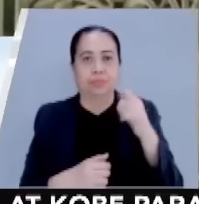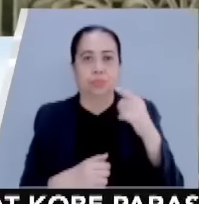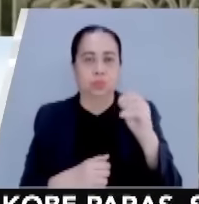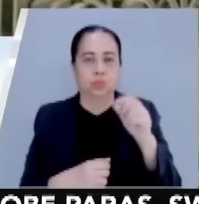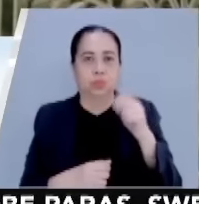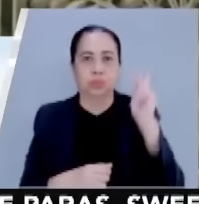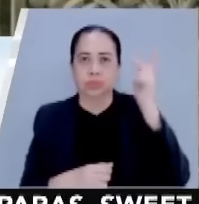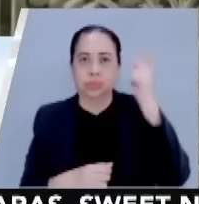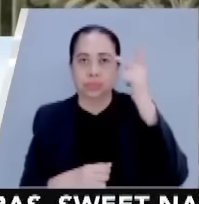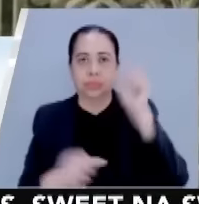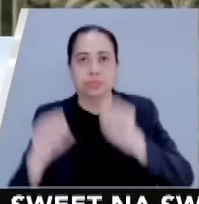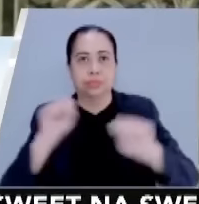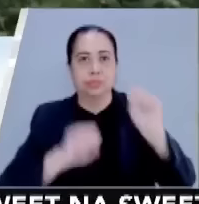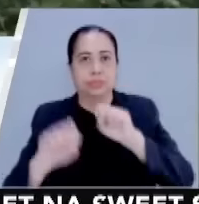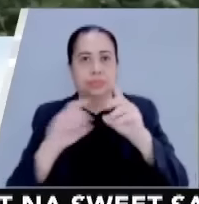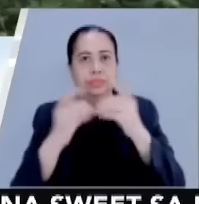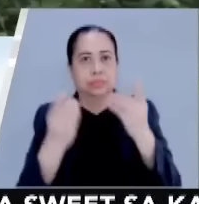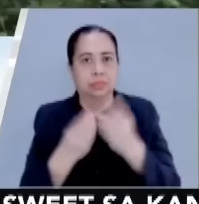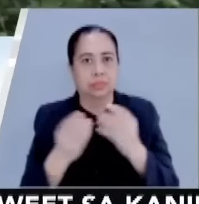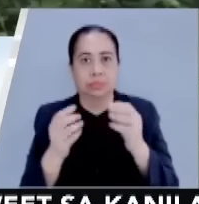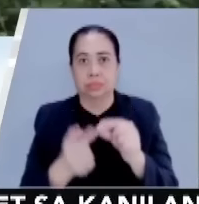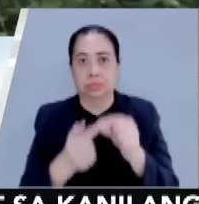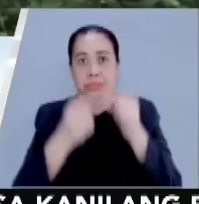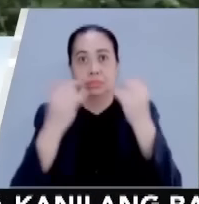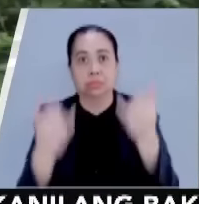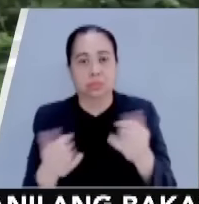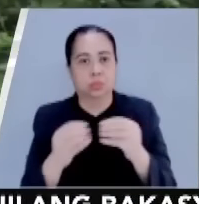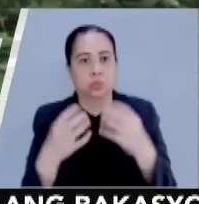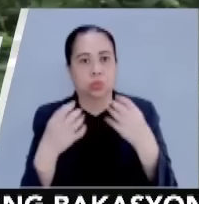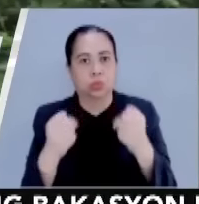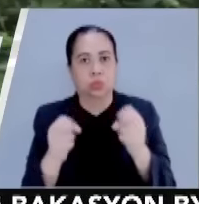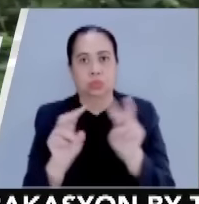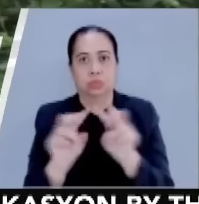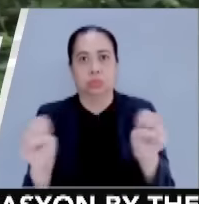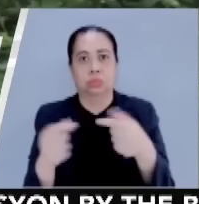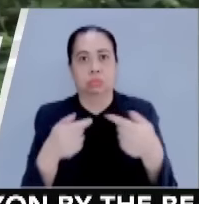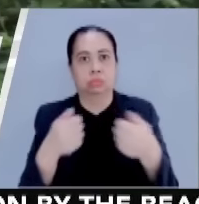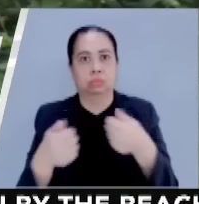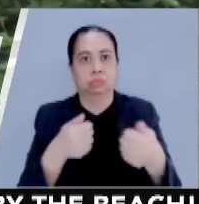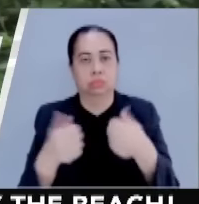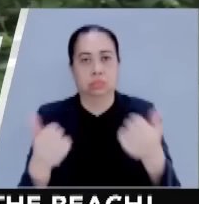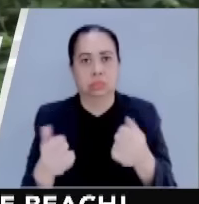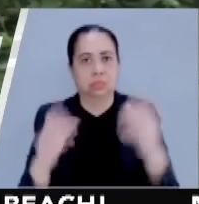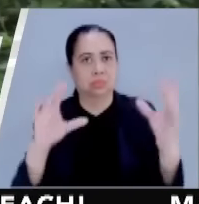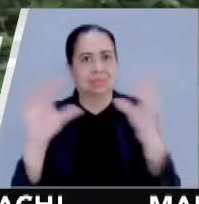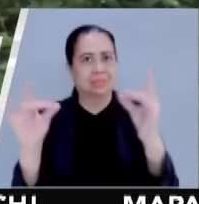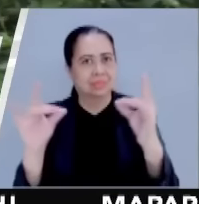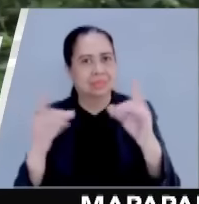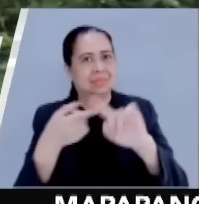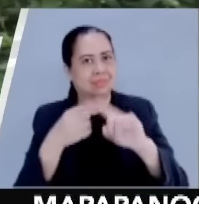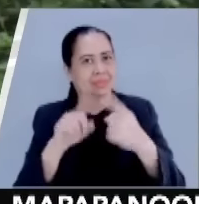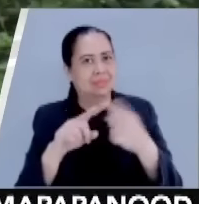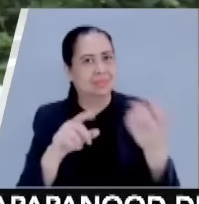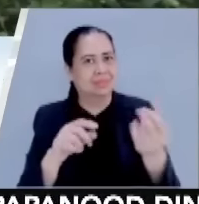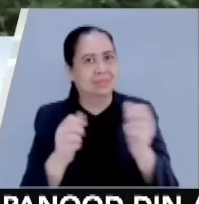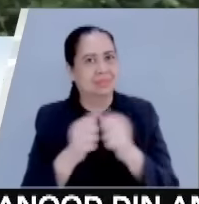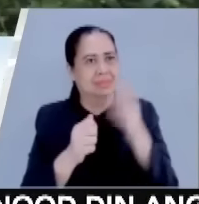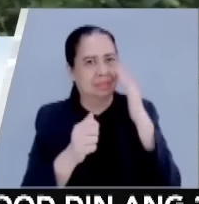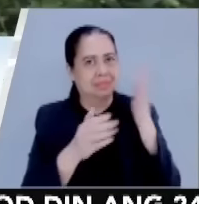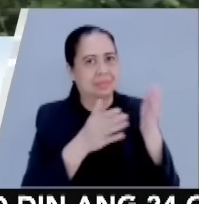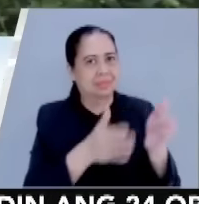Department, lalo ngayon. Mas malakas ang tunggalian ngayon dahil magkakilala sila, alam nila siguro yung mga estratehiyang